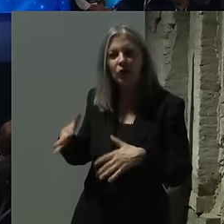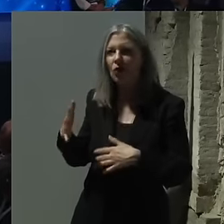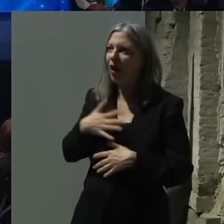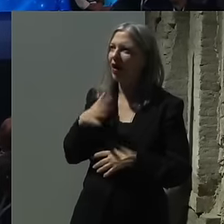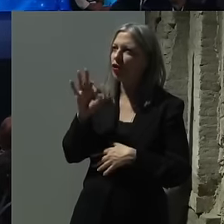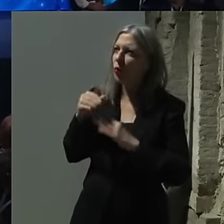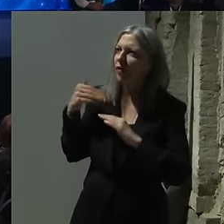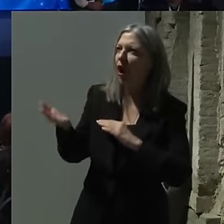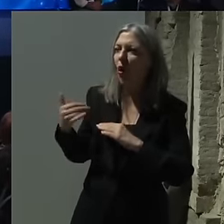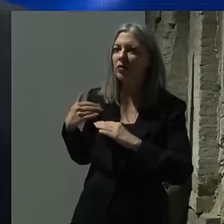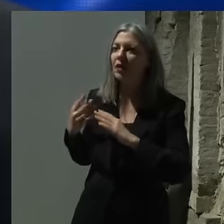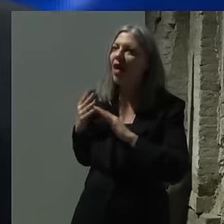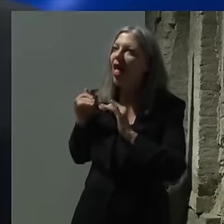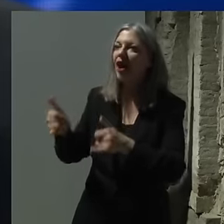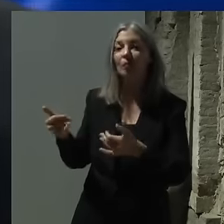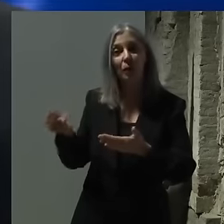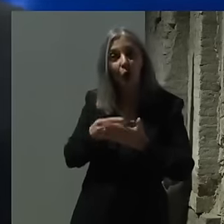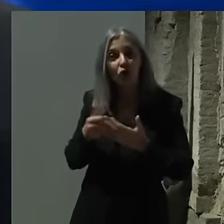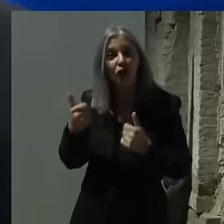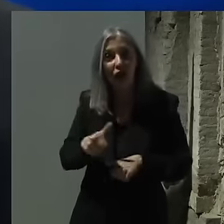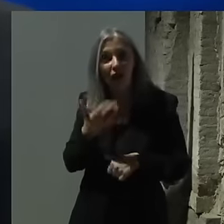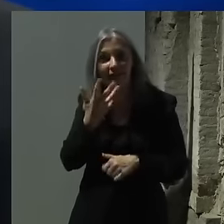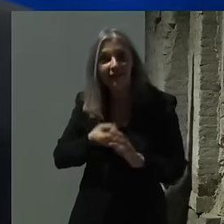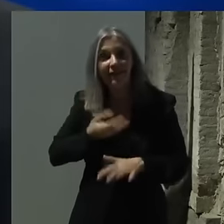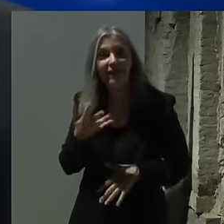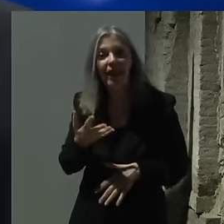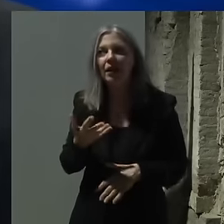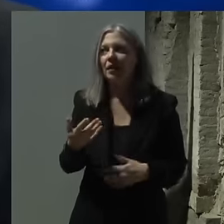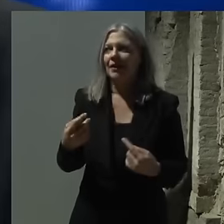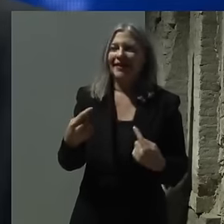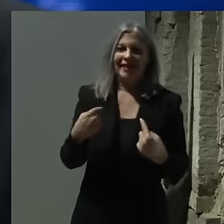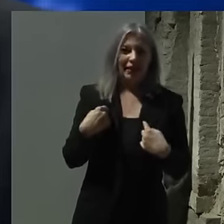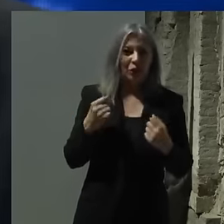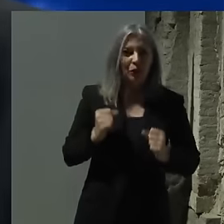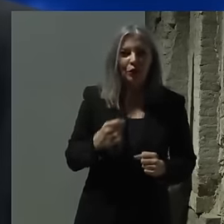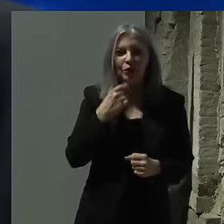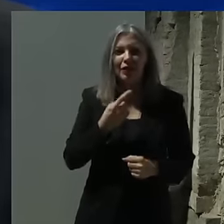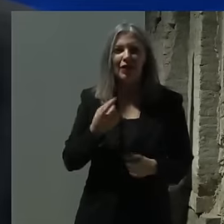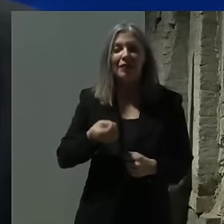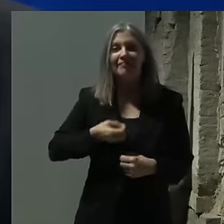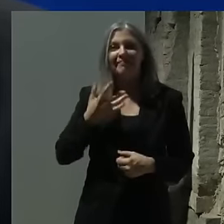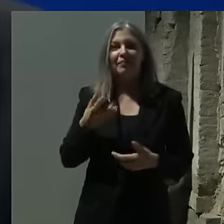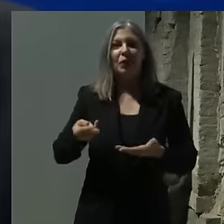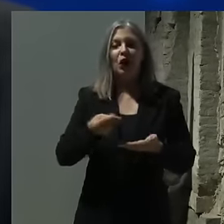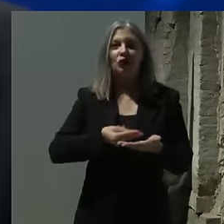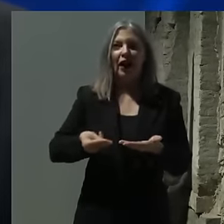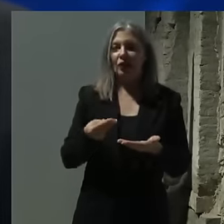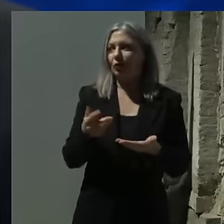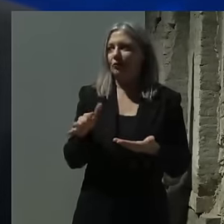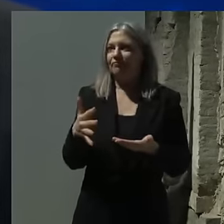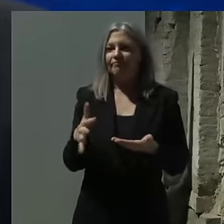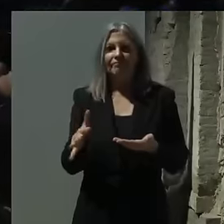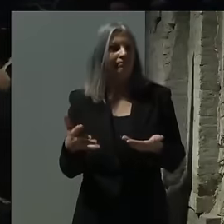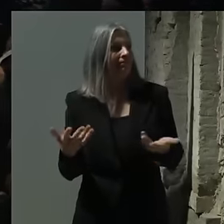vita? Progettare ormai, come dire, vivo alla giornata e vado avanti per quello che mi rimane. Ora